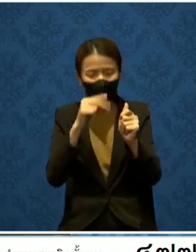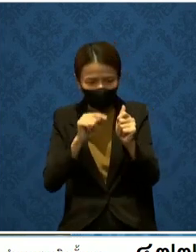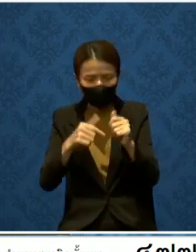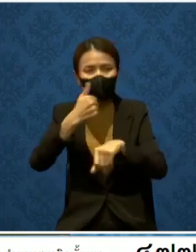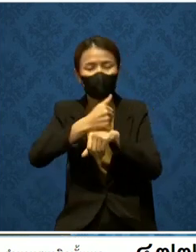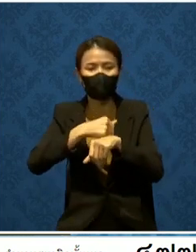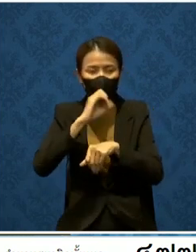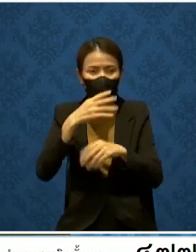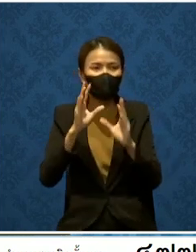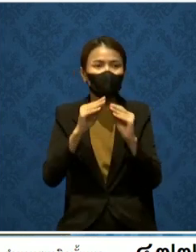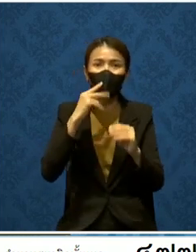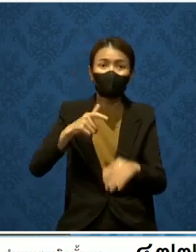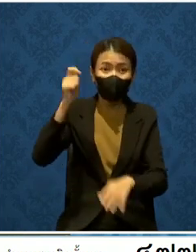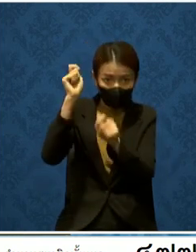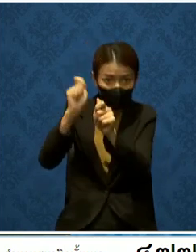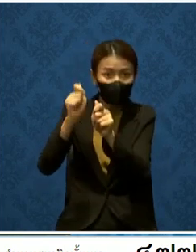ования